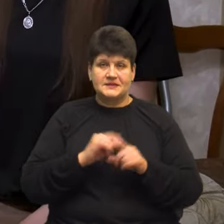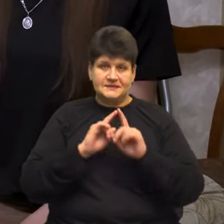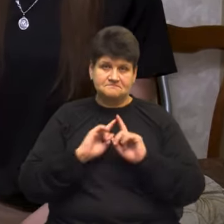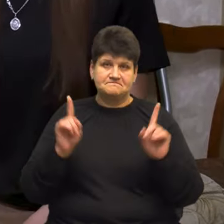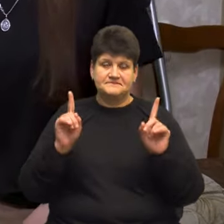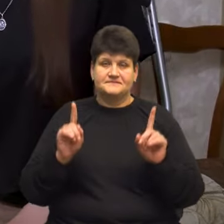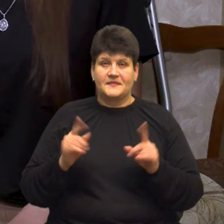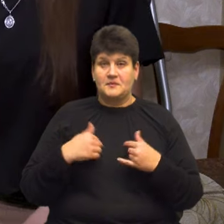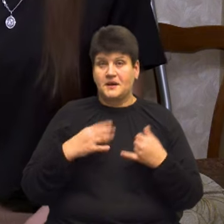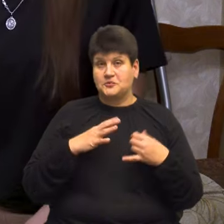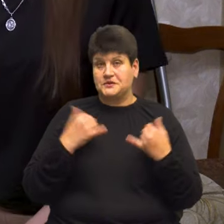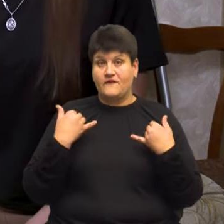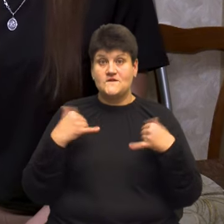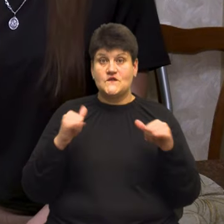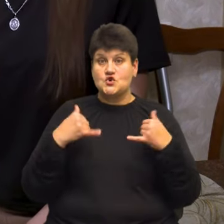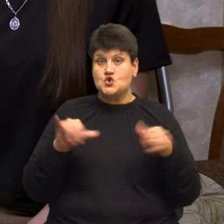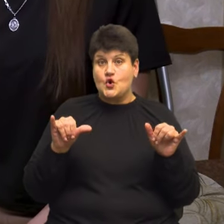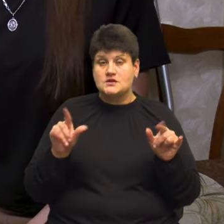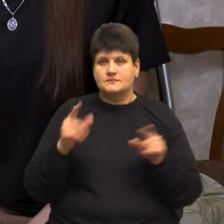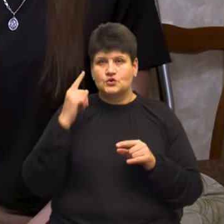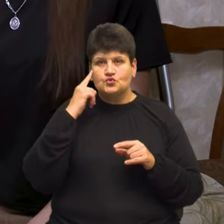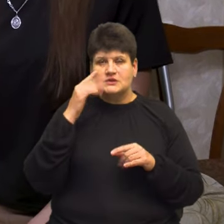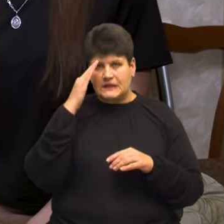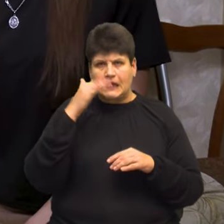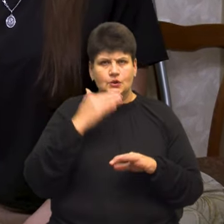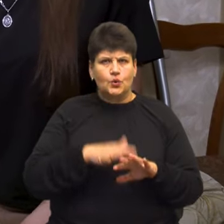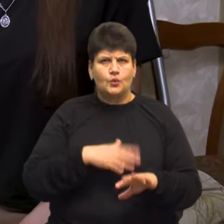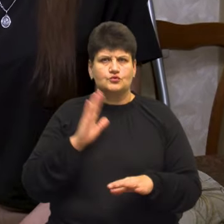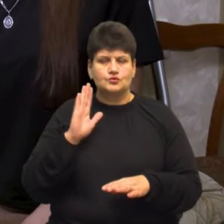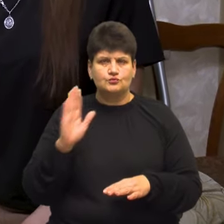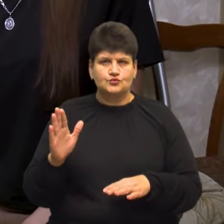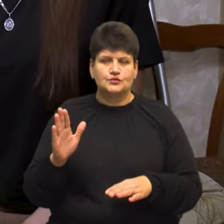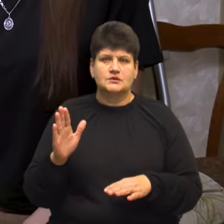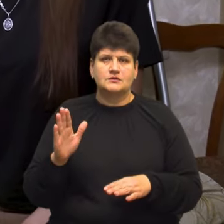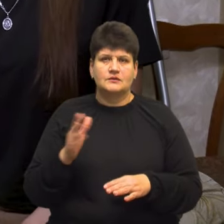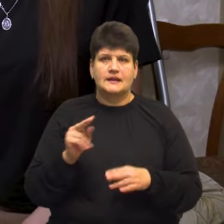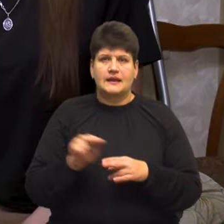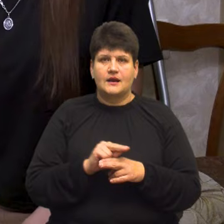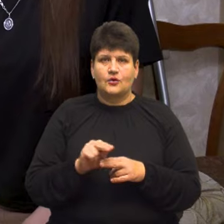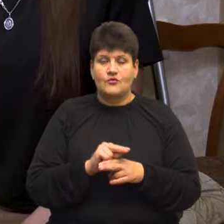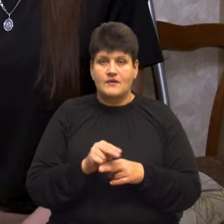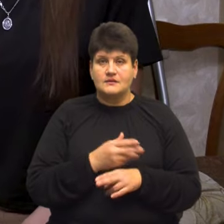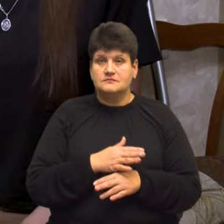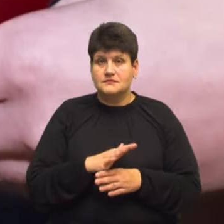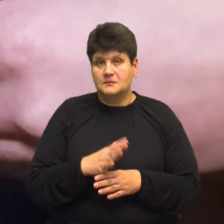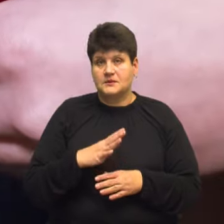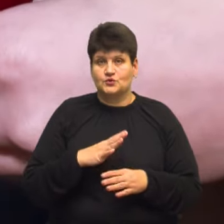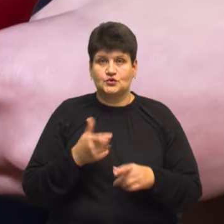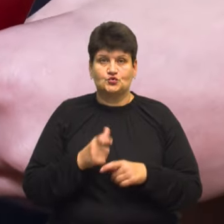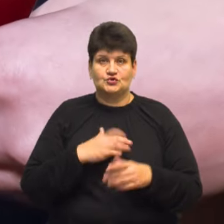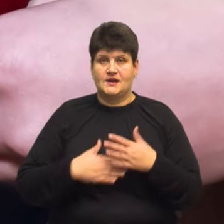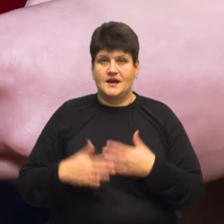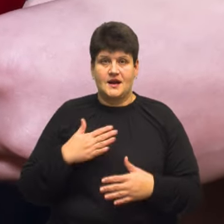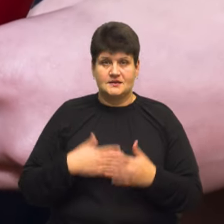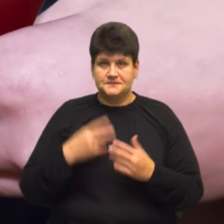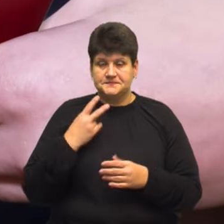Ми були в шоці, тому що ми думали, що тато буде довше перебувати на лікуванні, тому ми були дуже раді. Зараз,